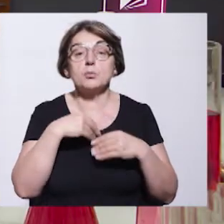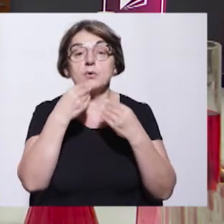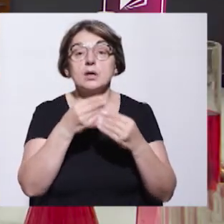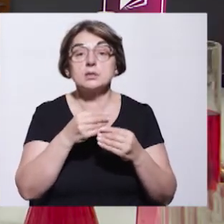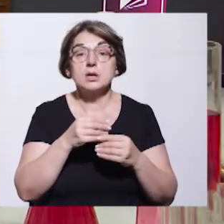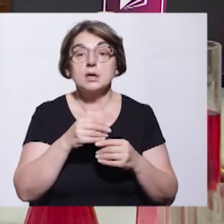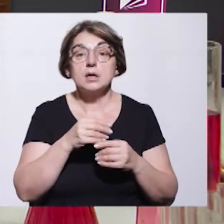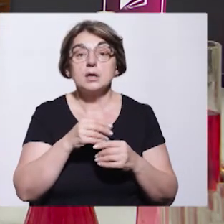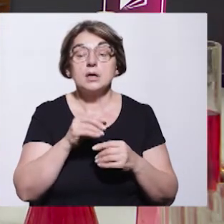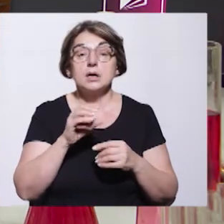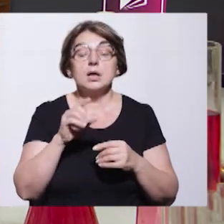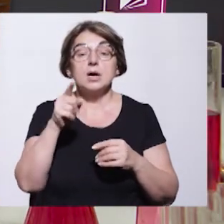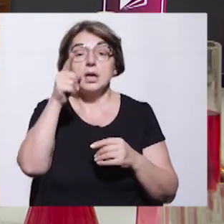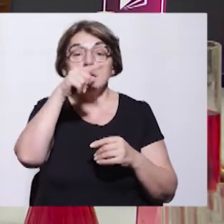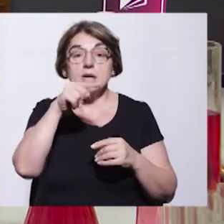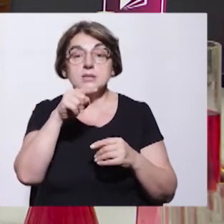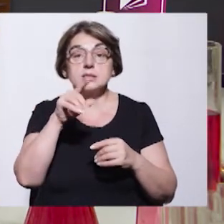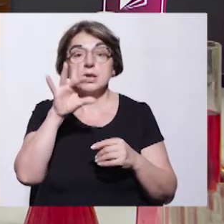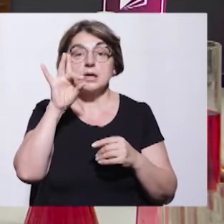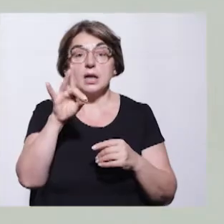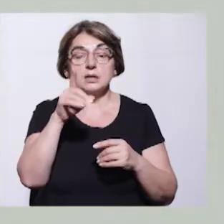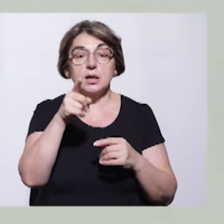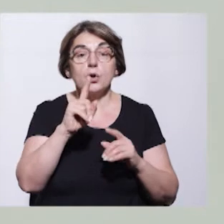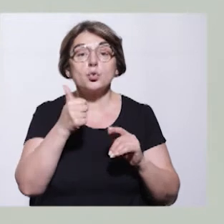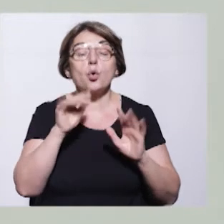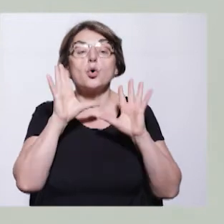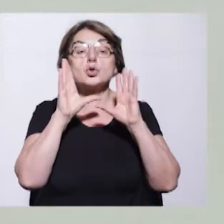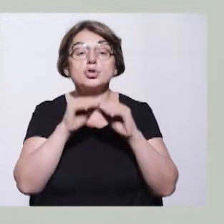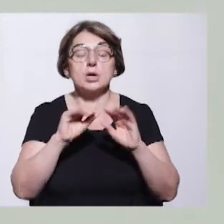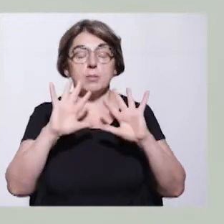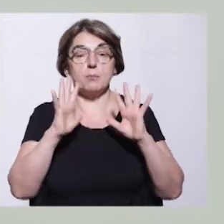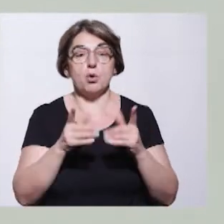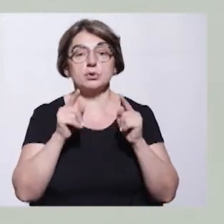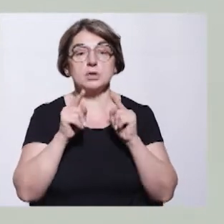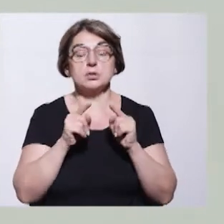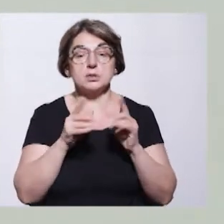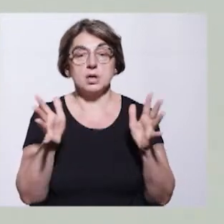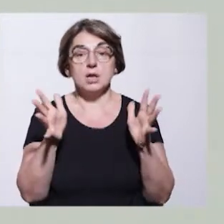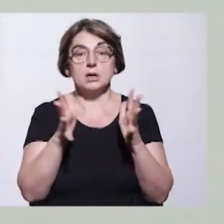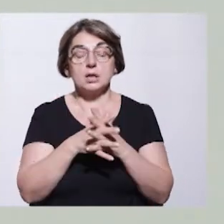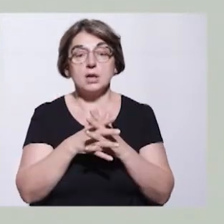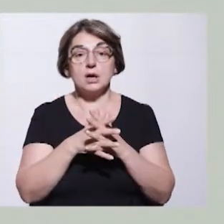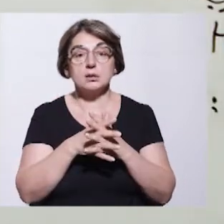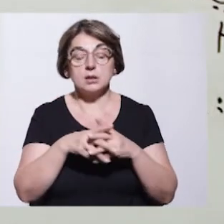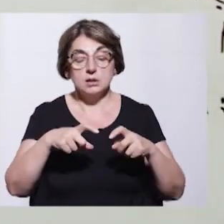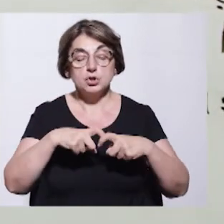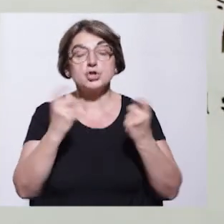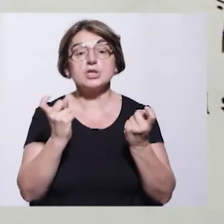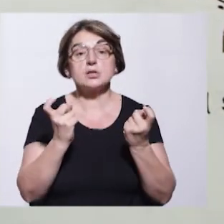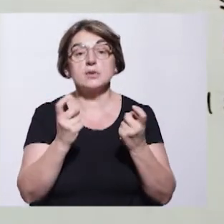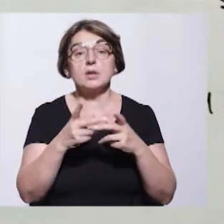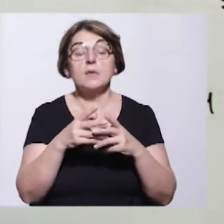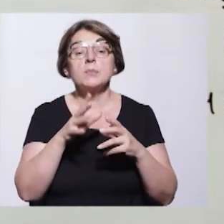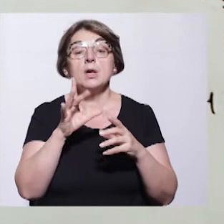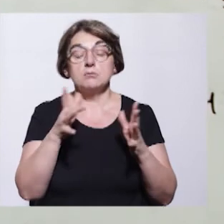მექანიზმით, ამიტომ გვექნება ეს რადიკალური. ეხა როდის შეიძლება მოხდეს